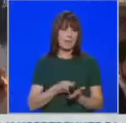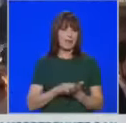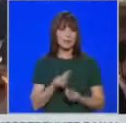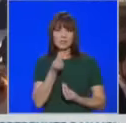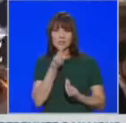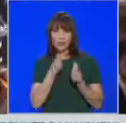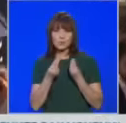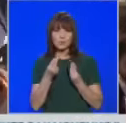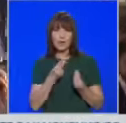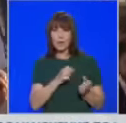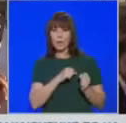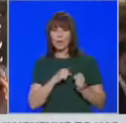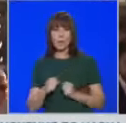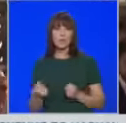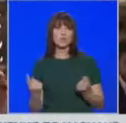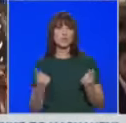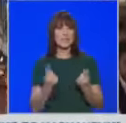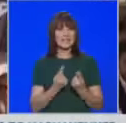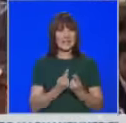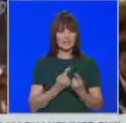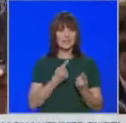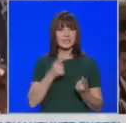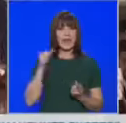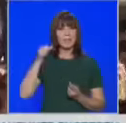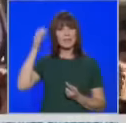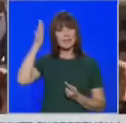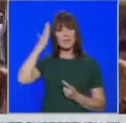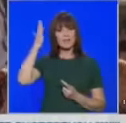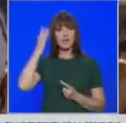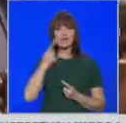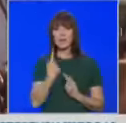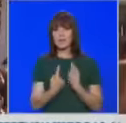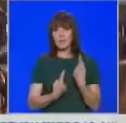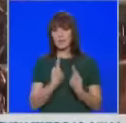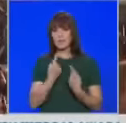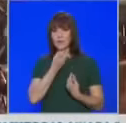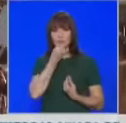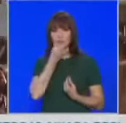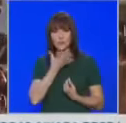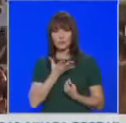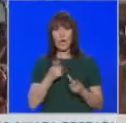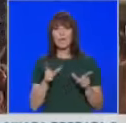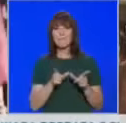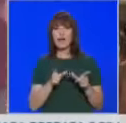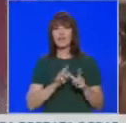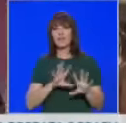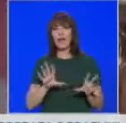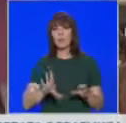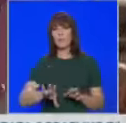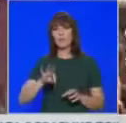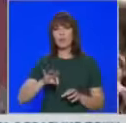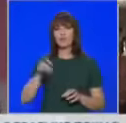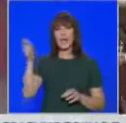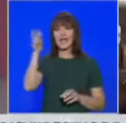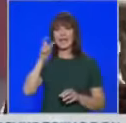си. По-късно на среща с албанския премиер в Вльора, Еди Рама се пошегувал със случката. Мелони веднага поръчала на